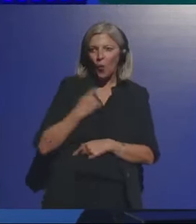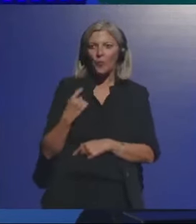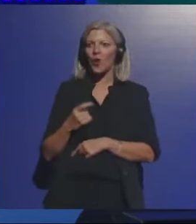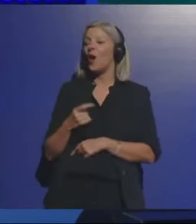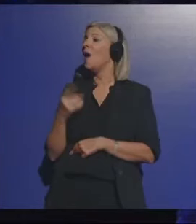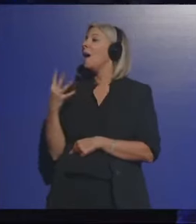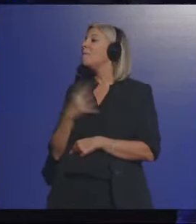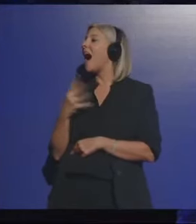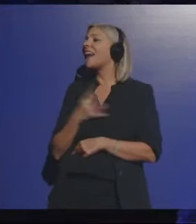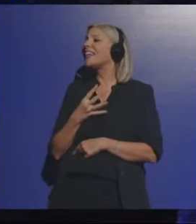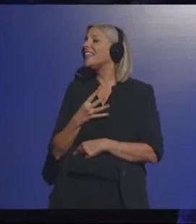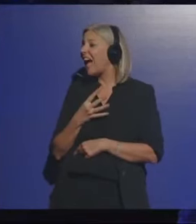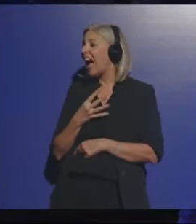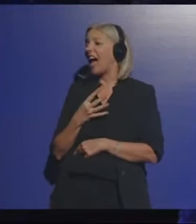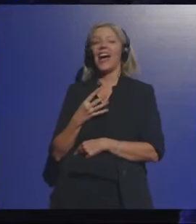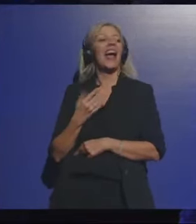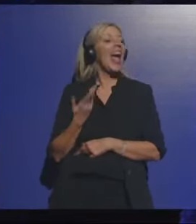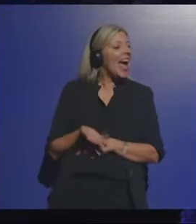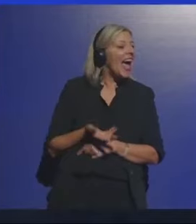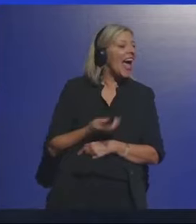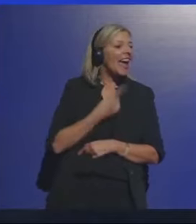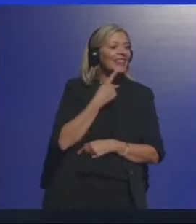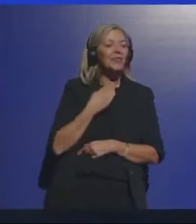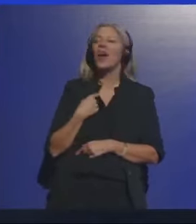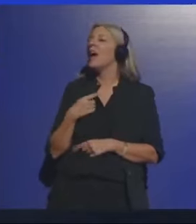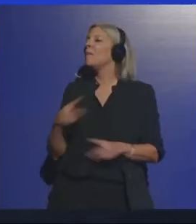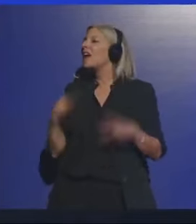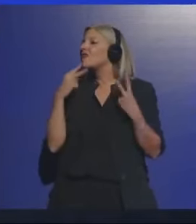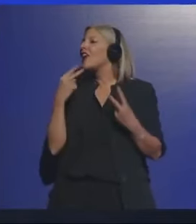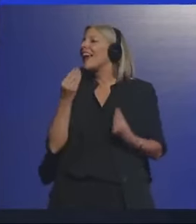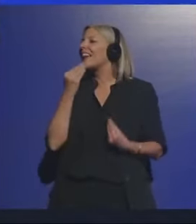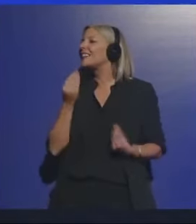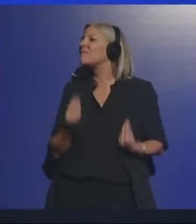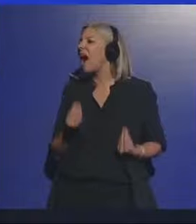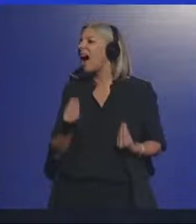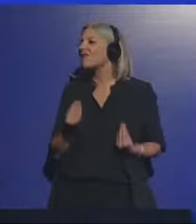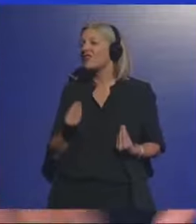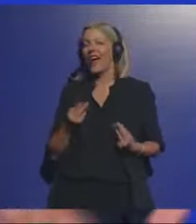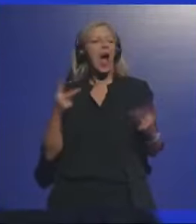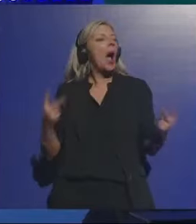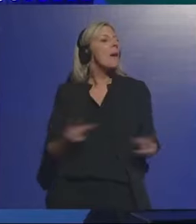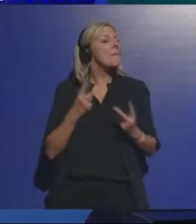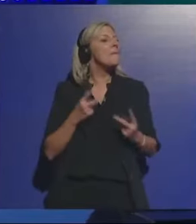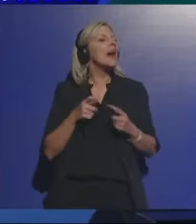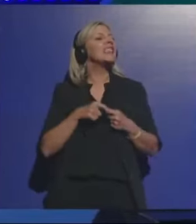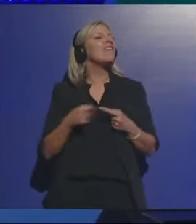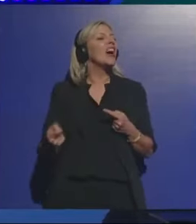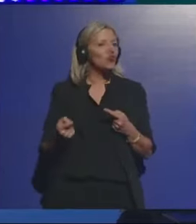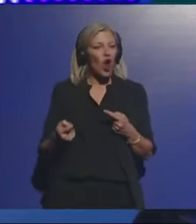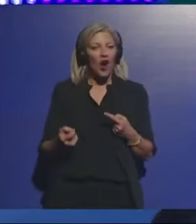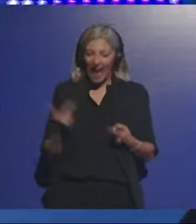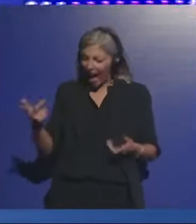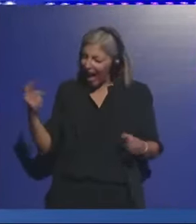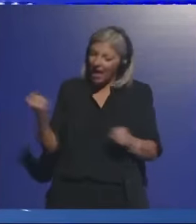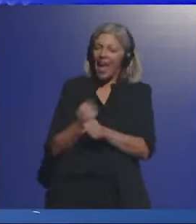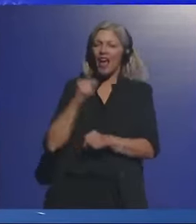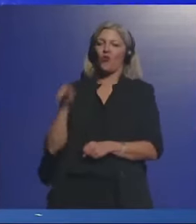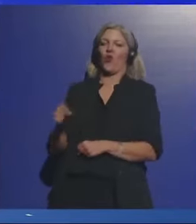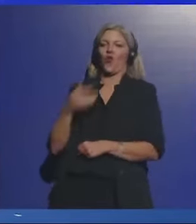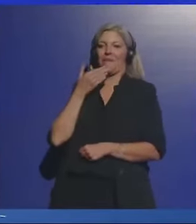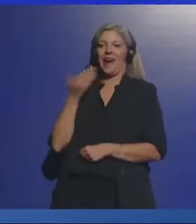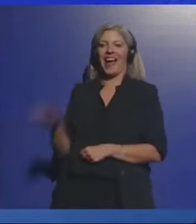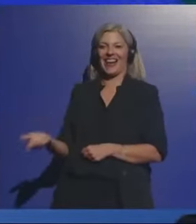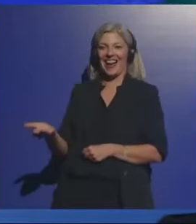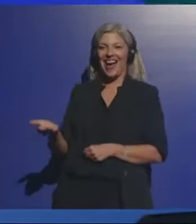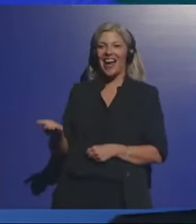Maria che c'è per cena pasta e fagioli Ecco che mancava ed è qui